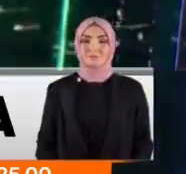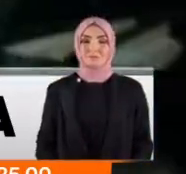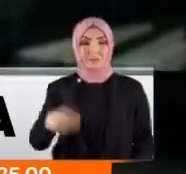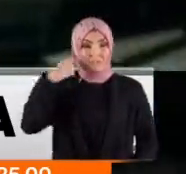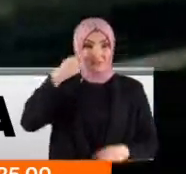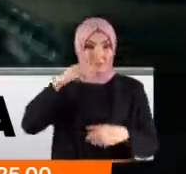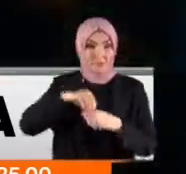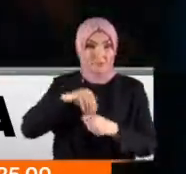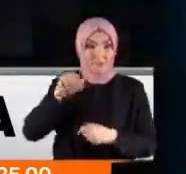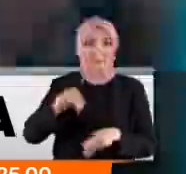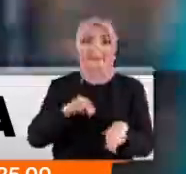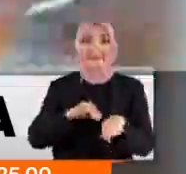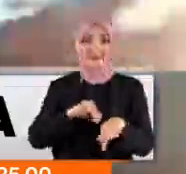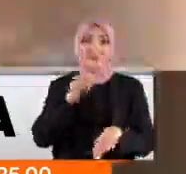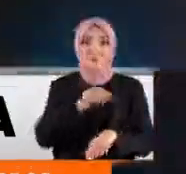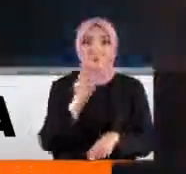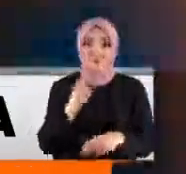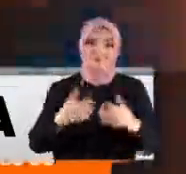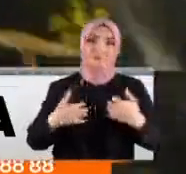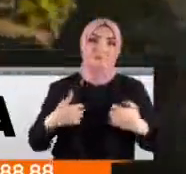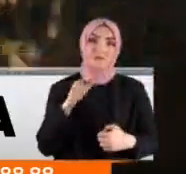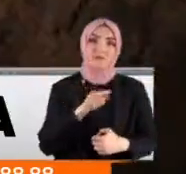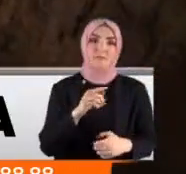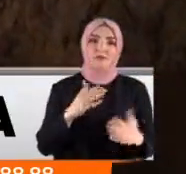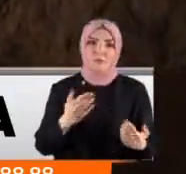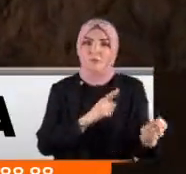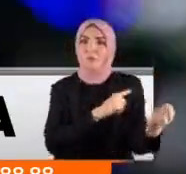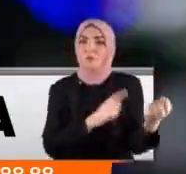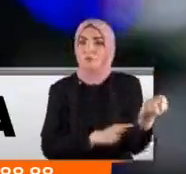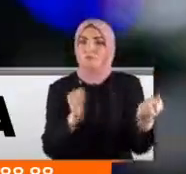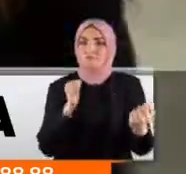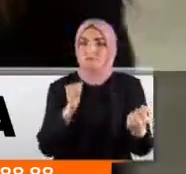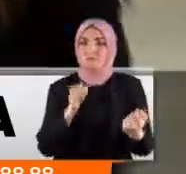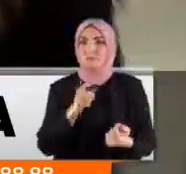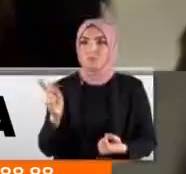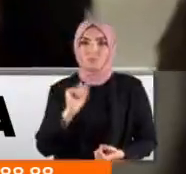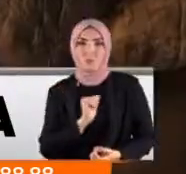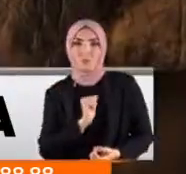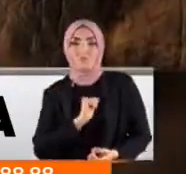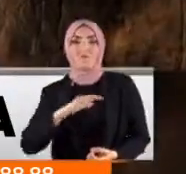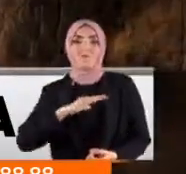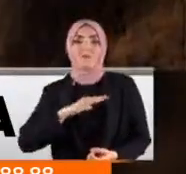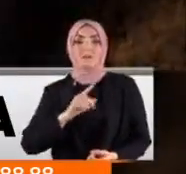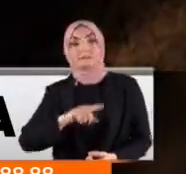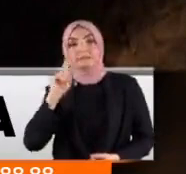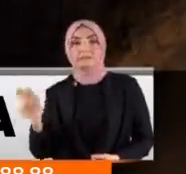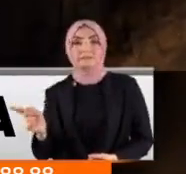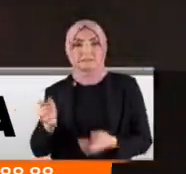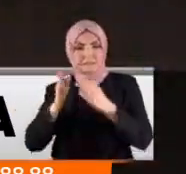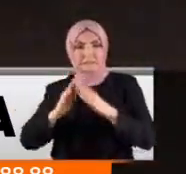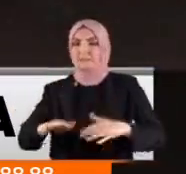Filmde King Kong bir kahraman ancak yıkıcı gücüyle korkutuyor. İkonik canavarlardan Godzilla ise kötü karakter